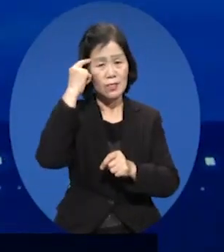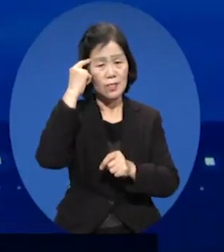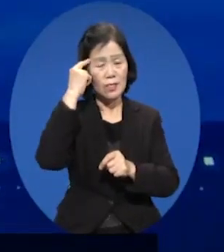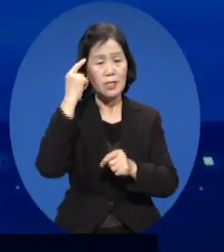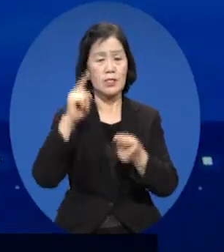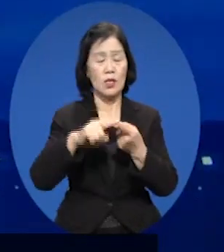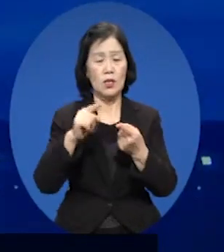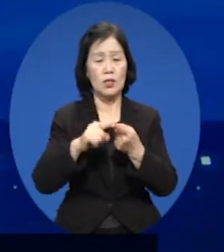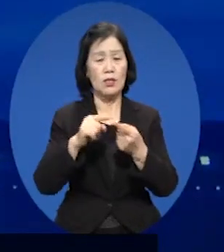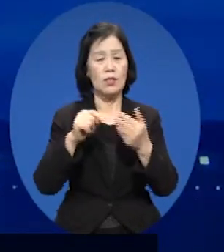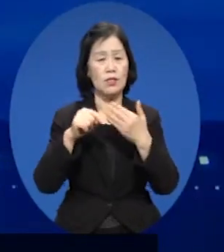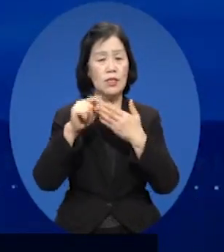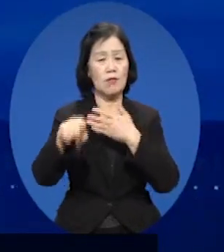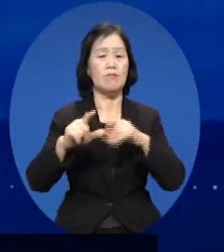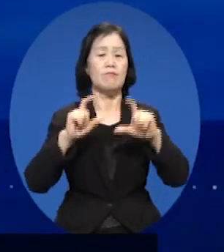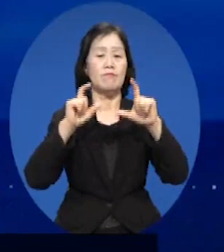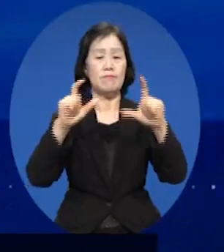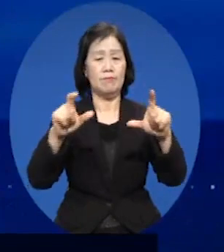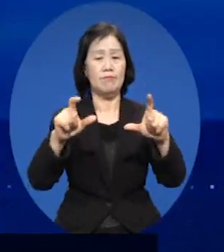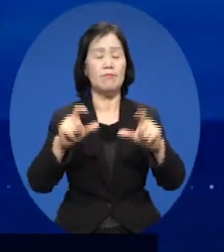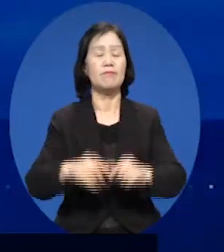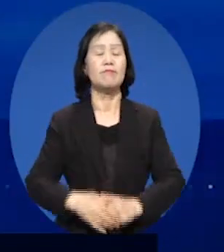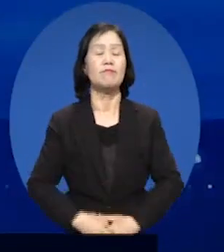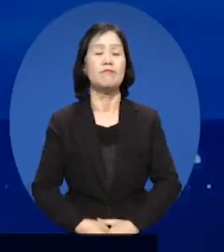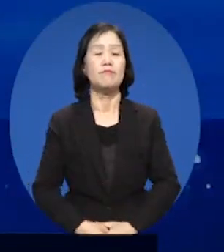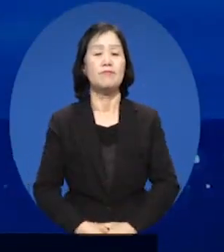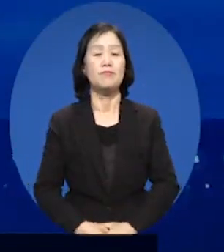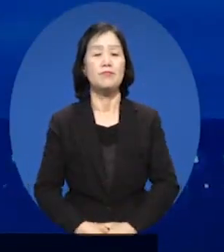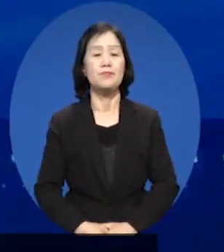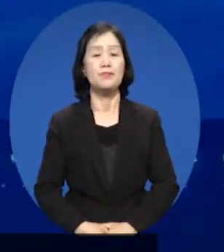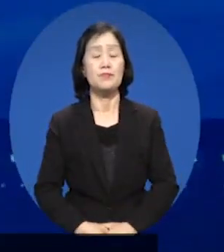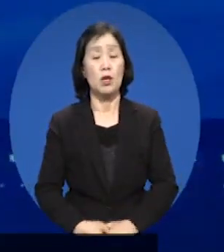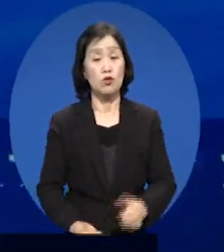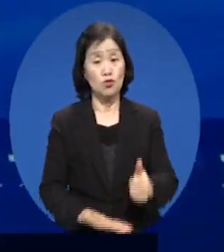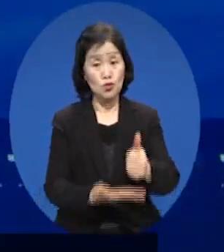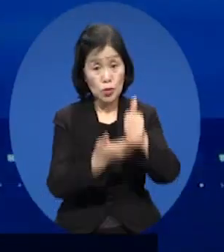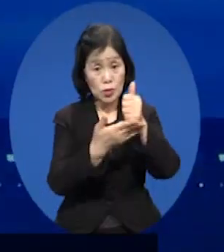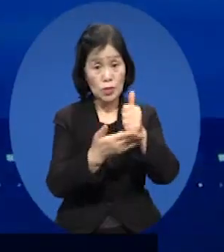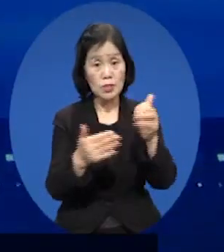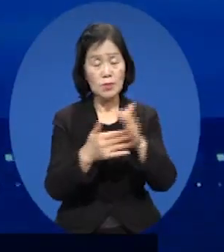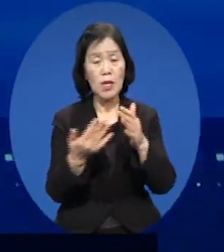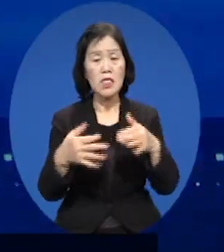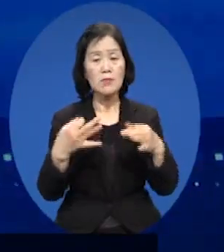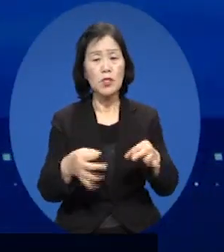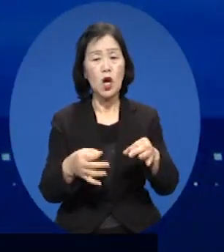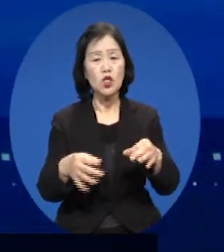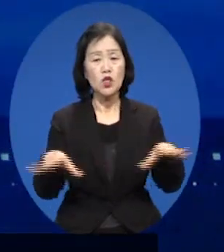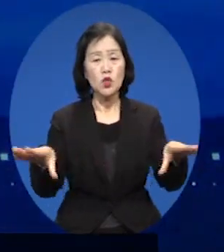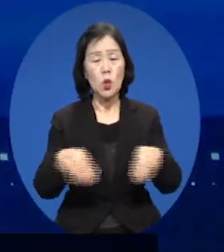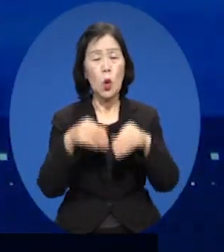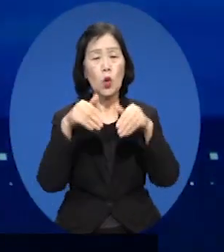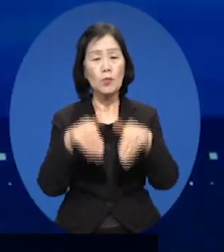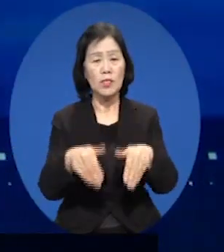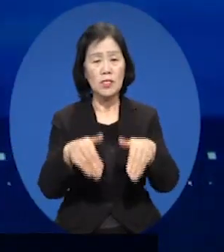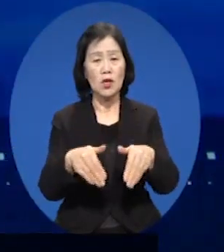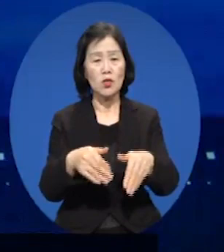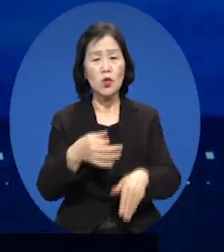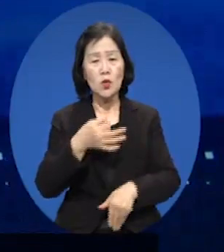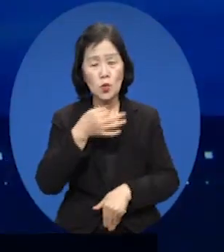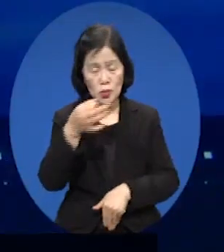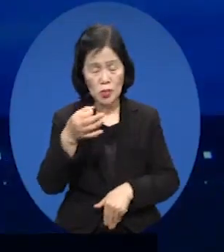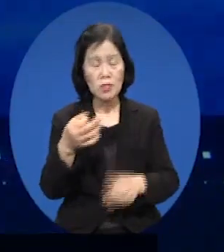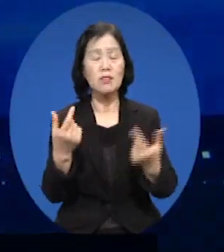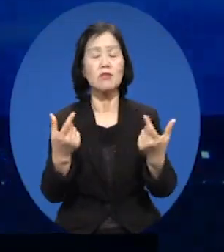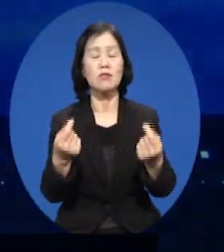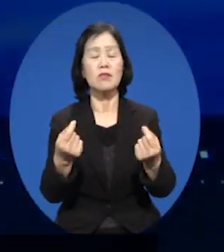대내외에 천명했다 이렇게 얘기할 수 있을 것 같습니다 그래서 추대 됐습니다만 김정은 총 비서로 이제부터는 호칭에 되는 것